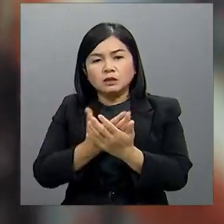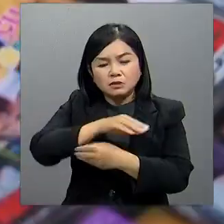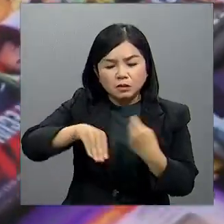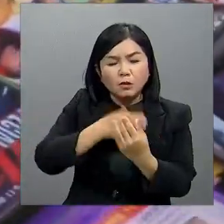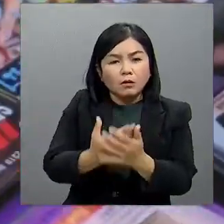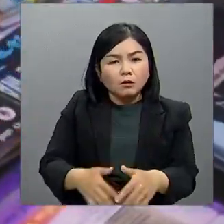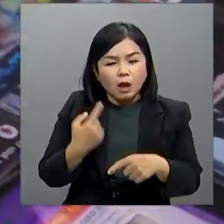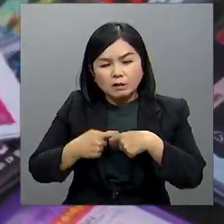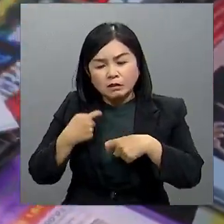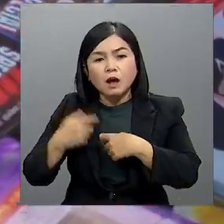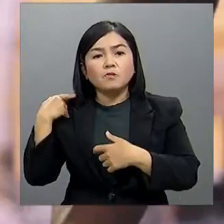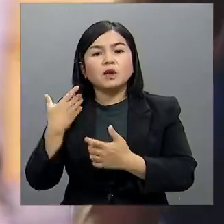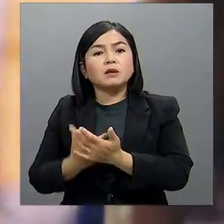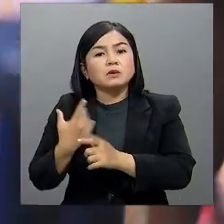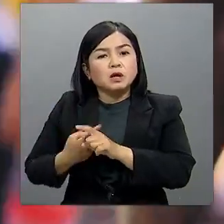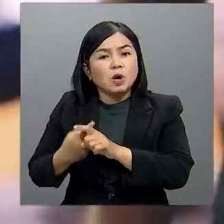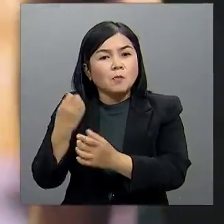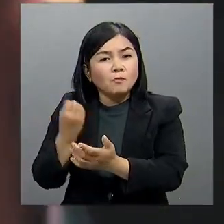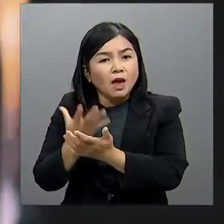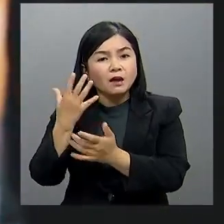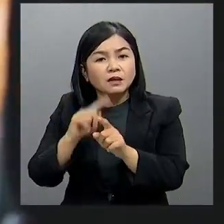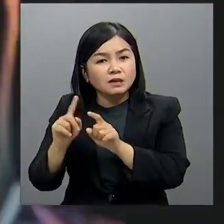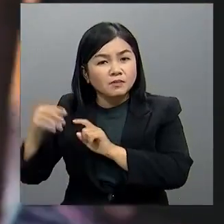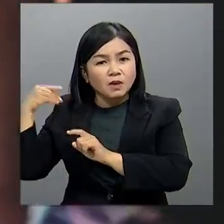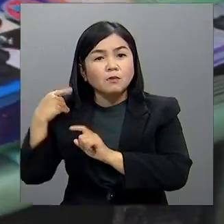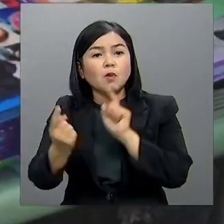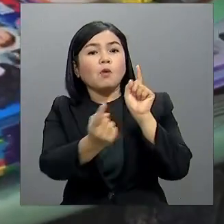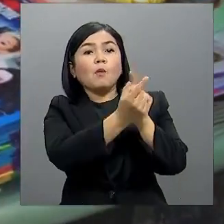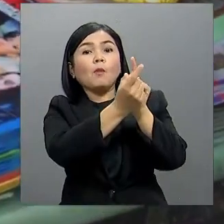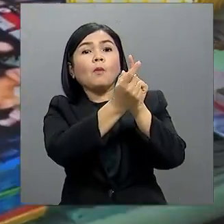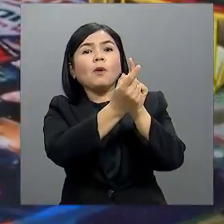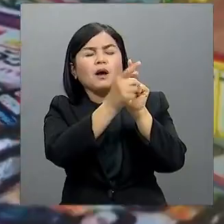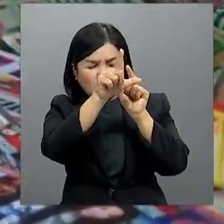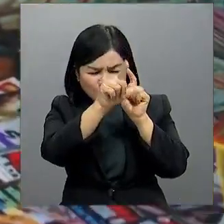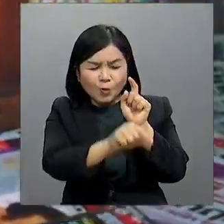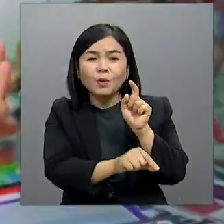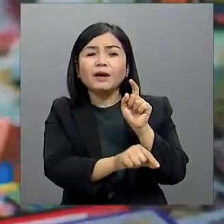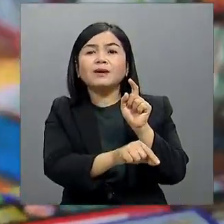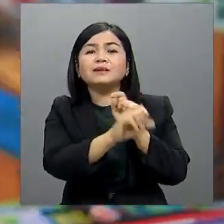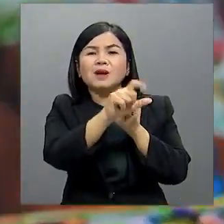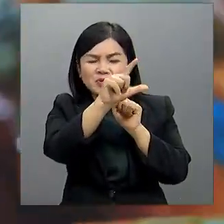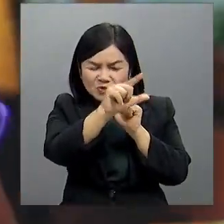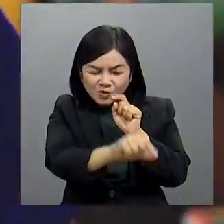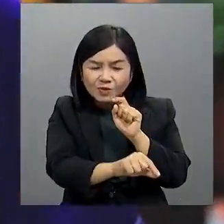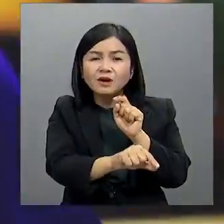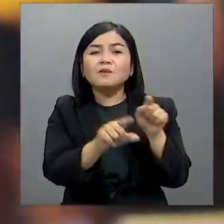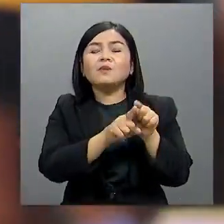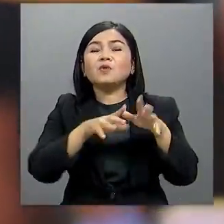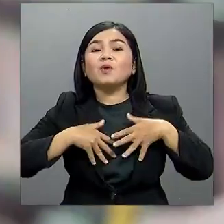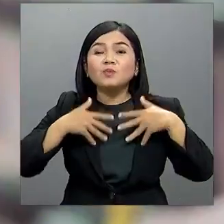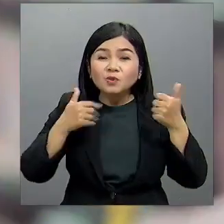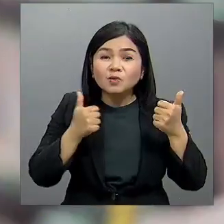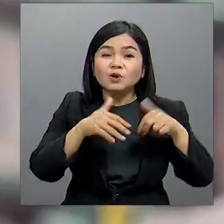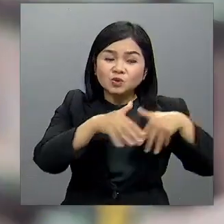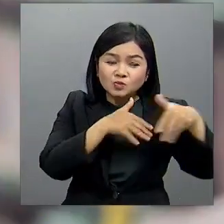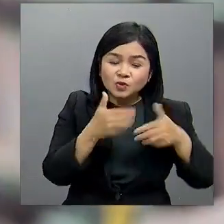จ่ายก็เยอะแต่พอไม่เห็นหน้ากันและมันก็ต้องลดอีกอ่ะฮอดให้ลดหน่อยมันก็เป็นมีความสุขเขาอยู่ได้เราก็อยู่